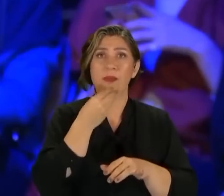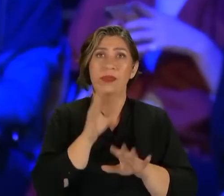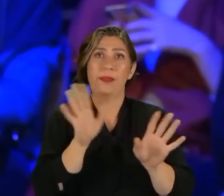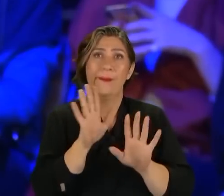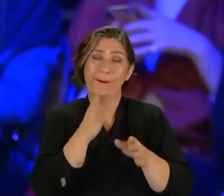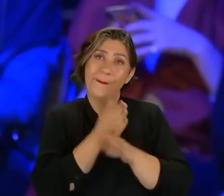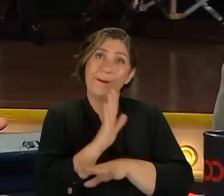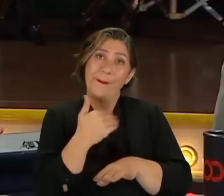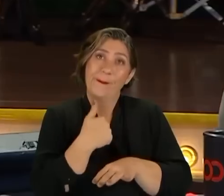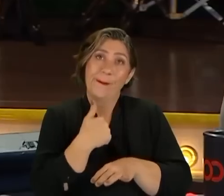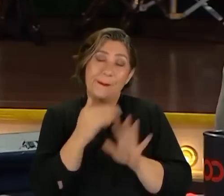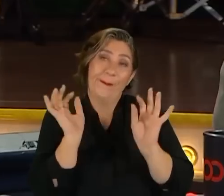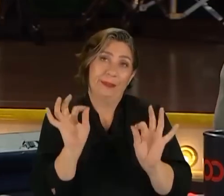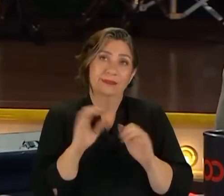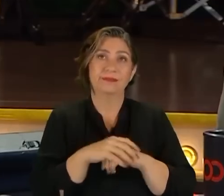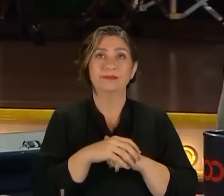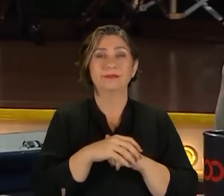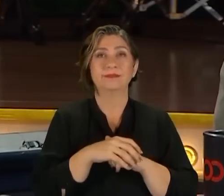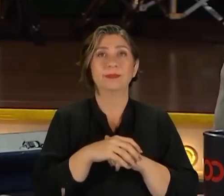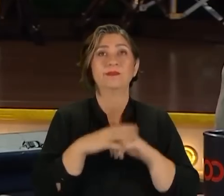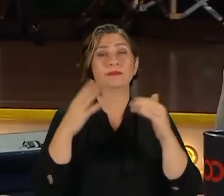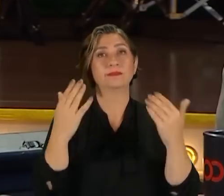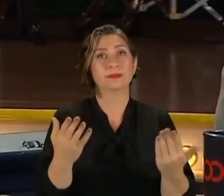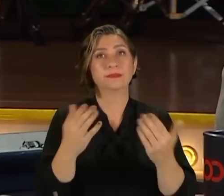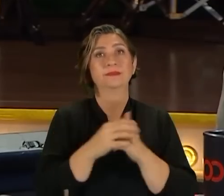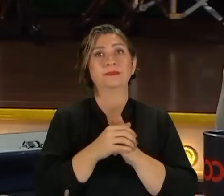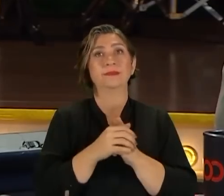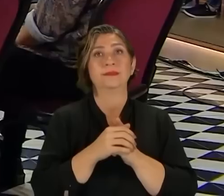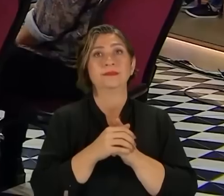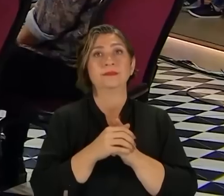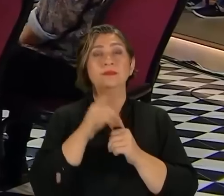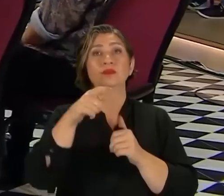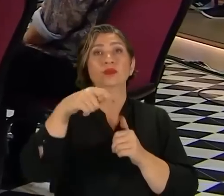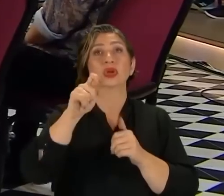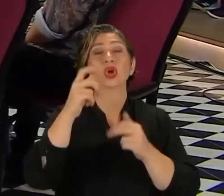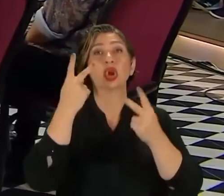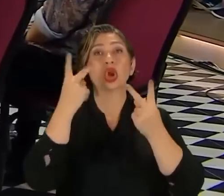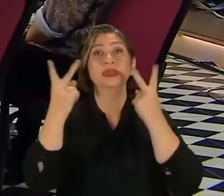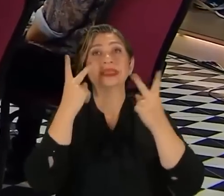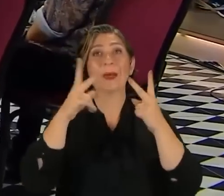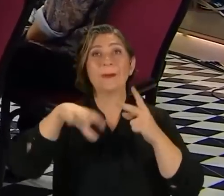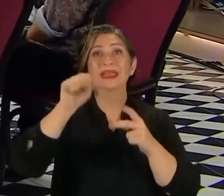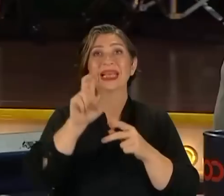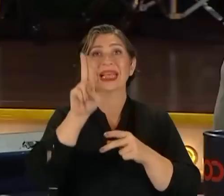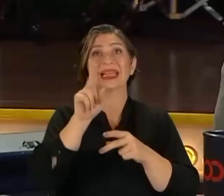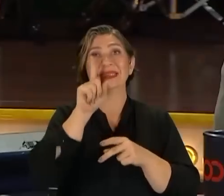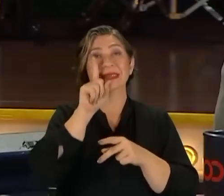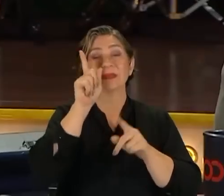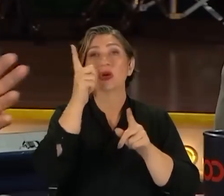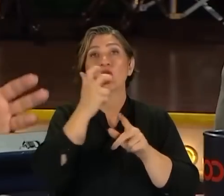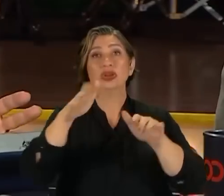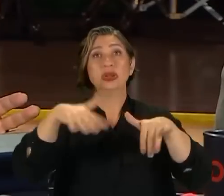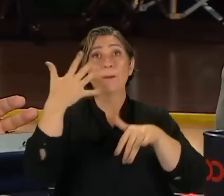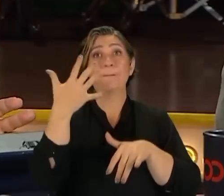ayıplamayız. Yani. Doğru da bence. Doğru mu? Doğru. Peki. Tabii. Evet. Peki, bu Bostancı Gösteri Merkezi'nde 7 Nisan'da bir konser